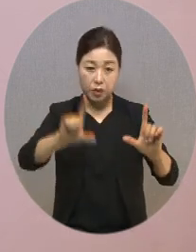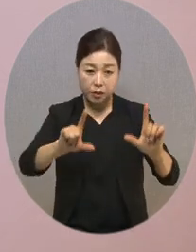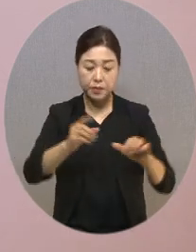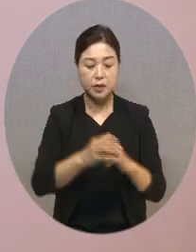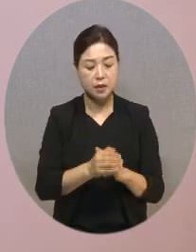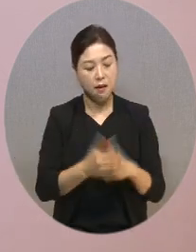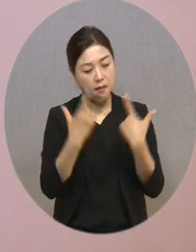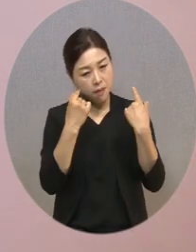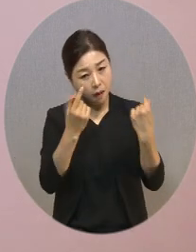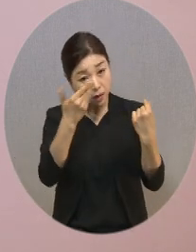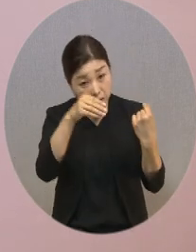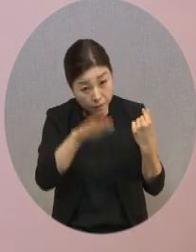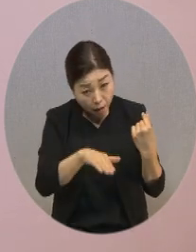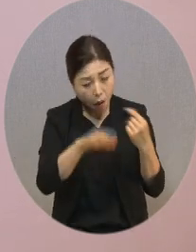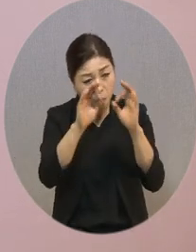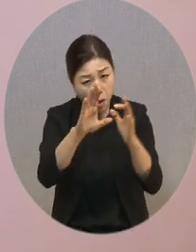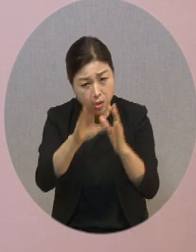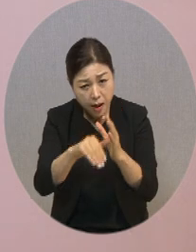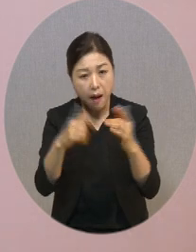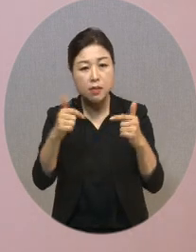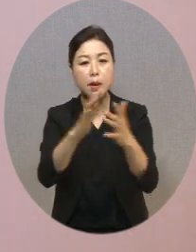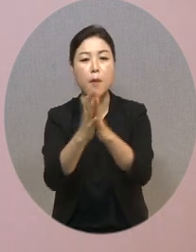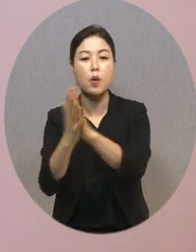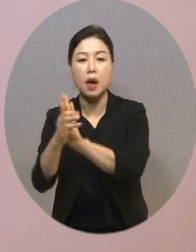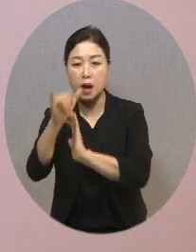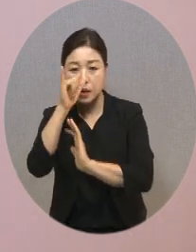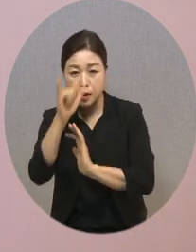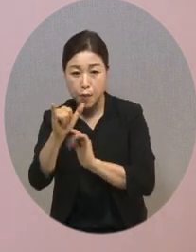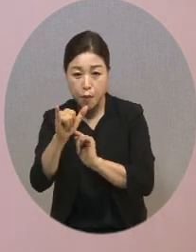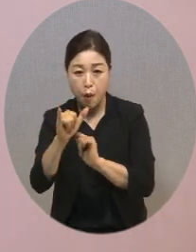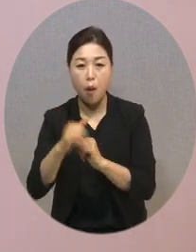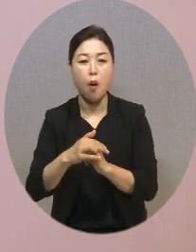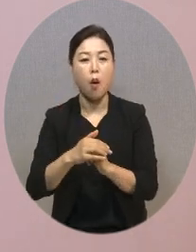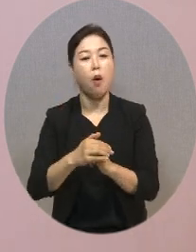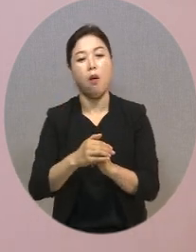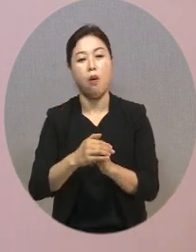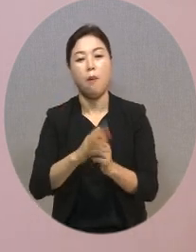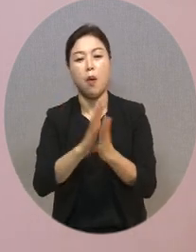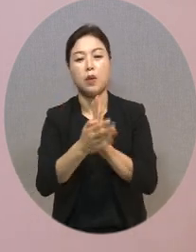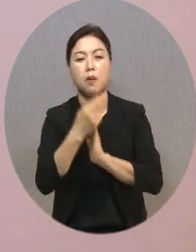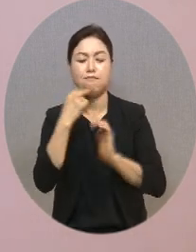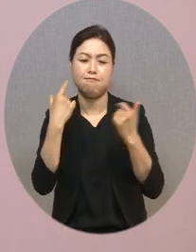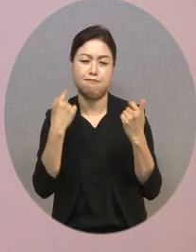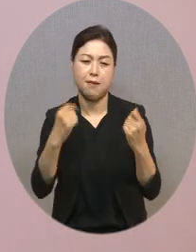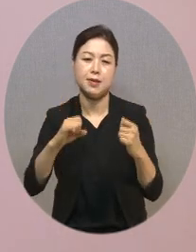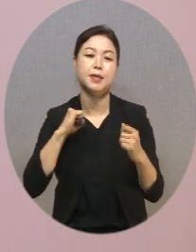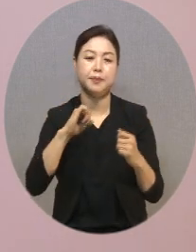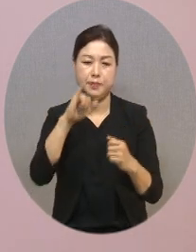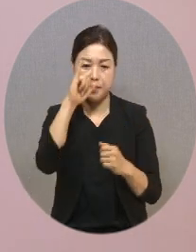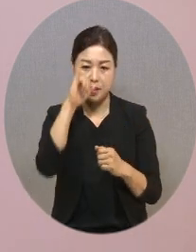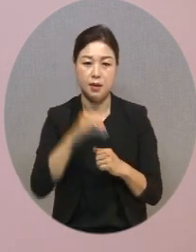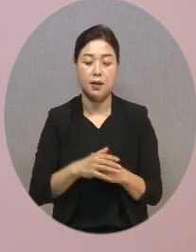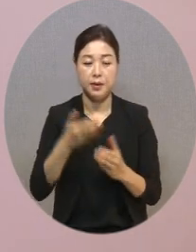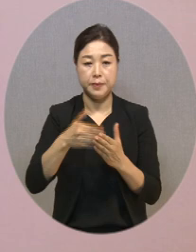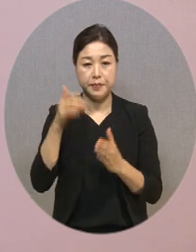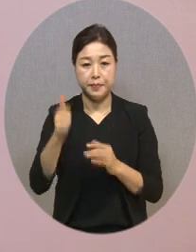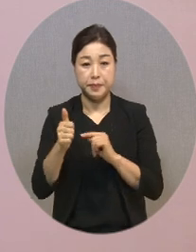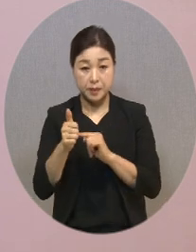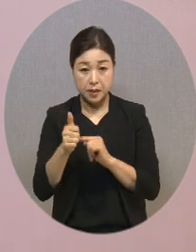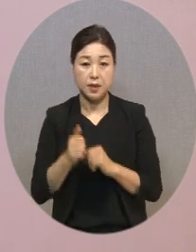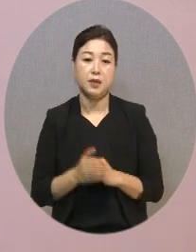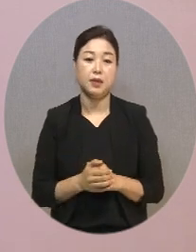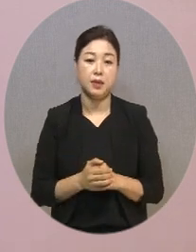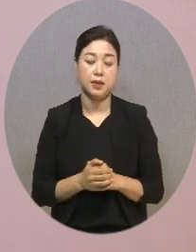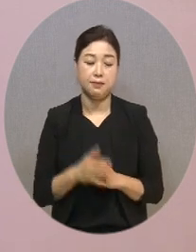다르고 다르면서도 변치 않는 힘을 가지고 자리를 지킵니다. 작가는 어느